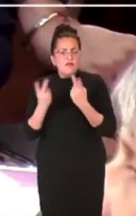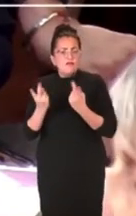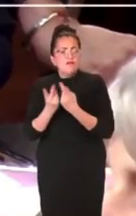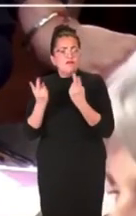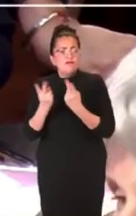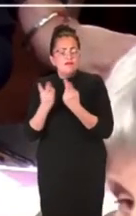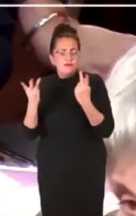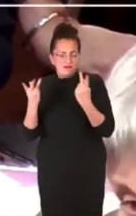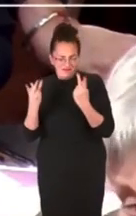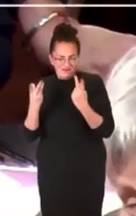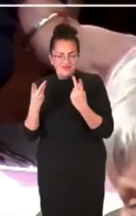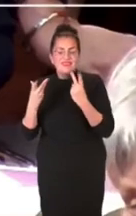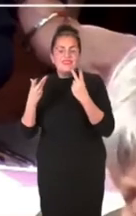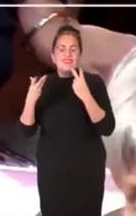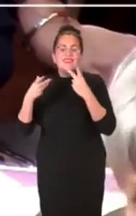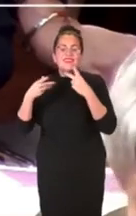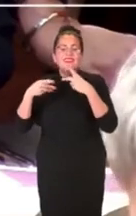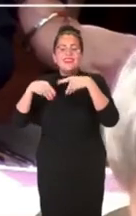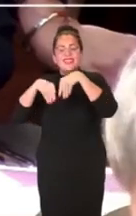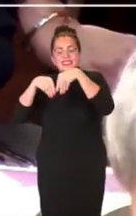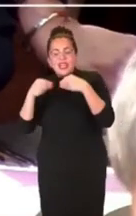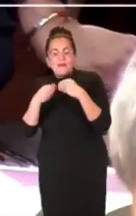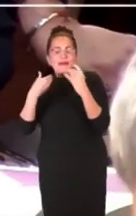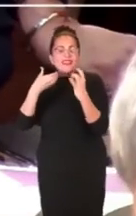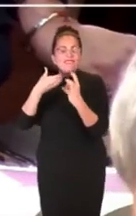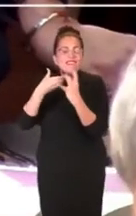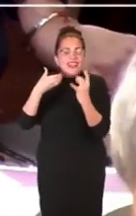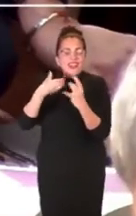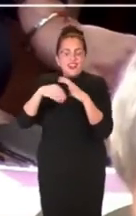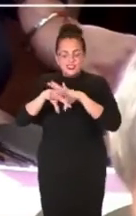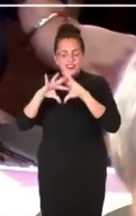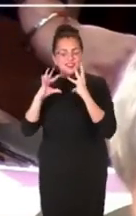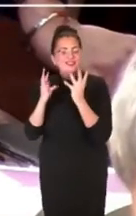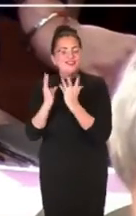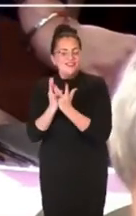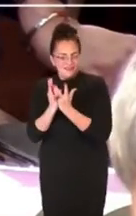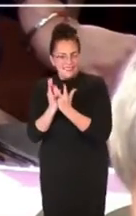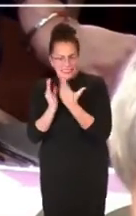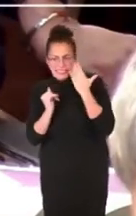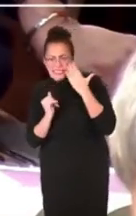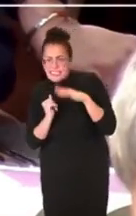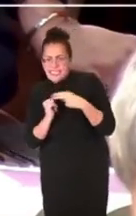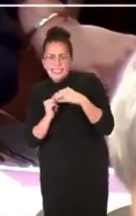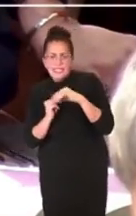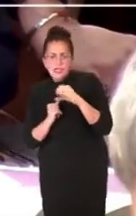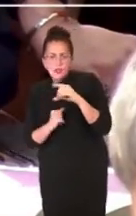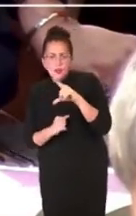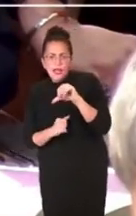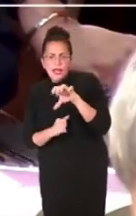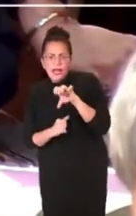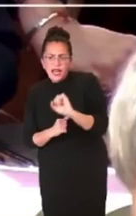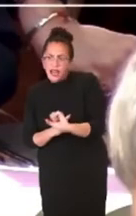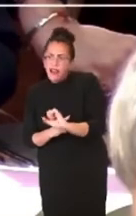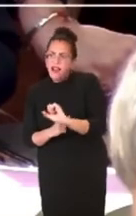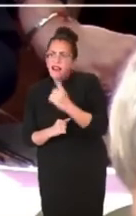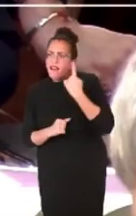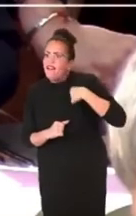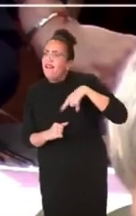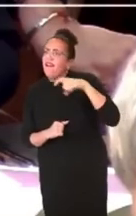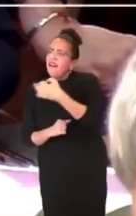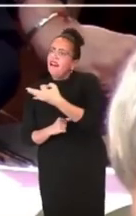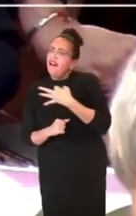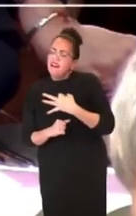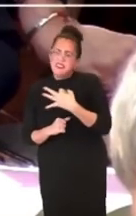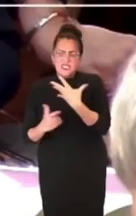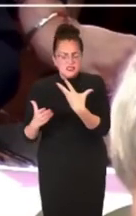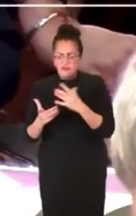hein, que nous avions, comme vous le savez, monsieur le maire, sanctuarisé. Hein, donc Nicolas avait, de ce point de vue, pris un acte fort sur une proposition que